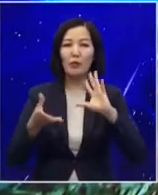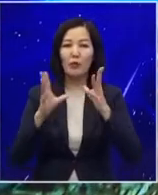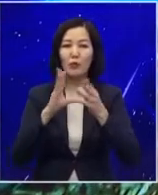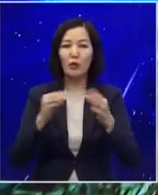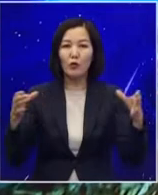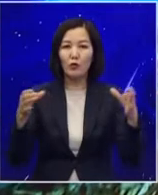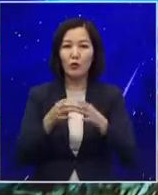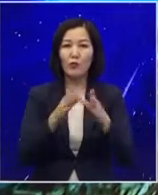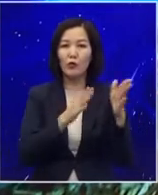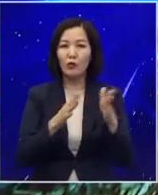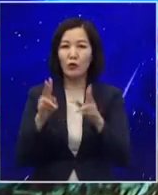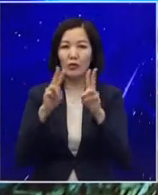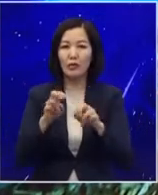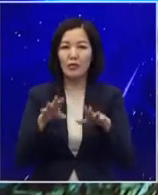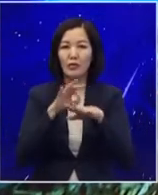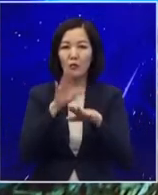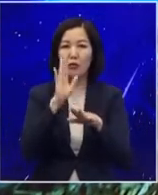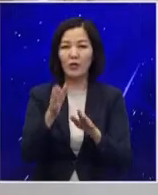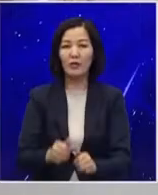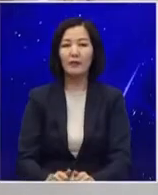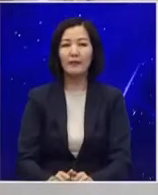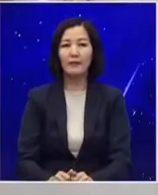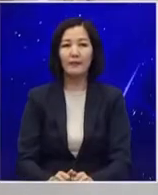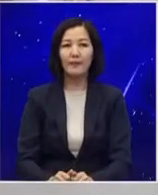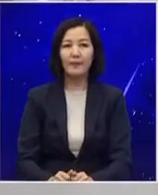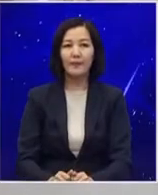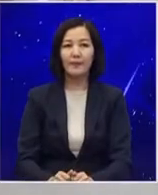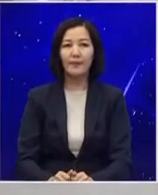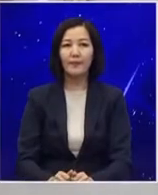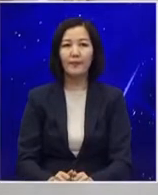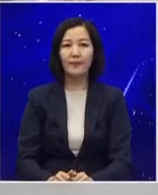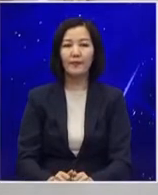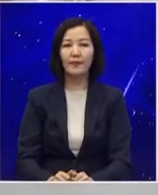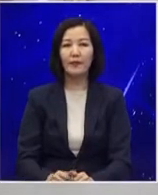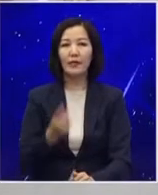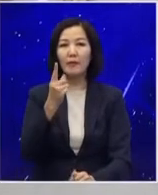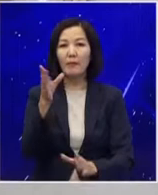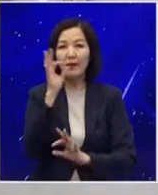топтары жүйелі тексеріп отырады. Тек қана бір дәрі ғана шығып келмейді.